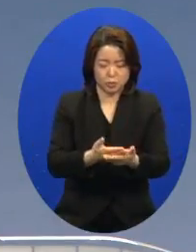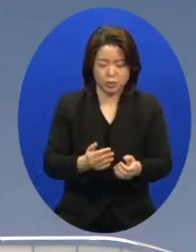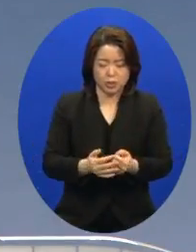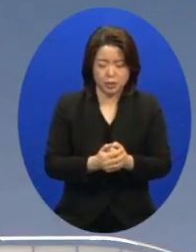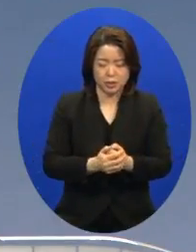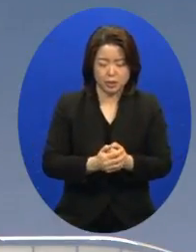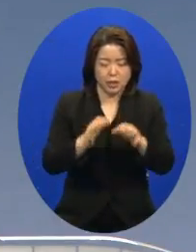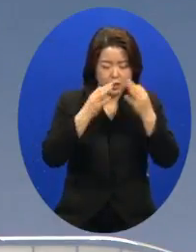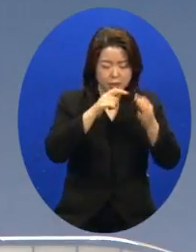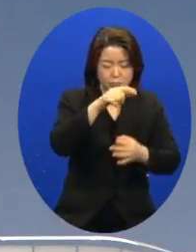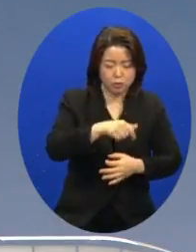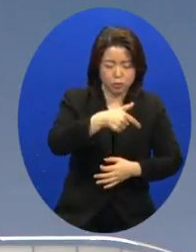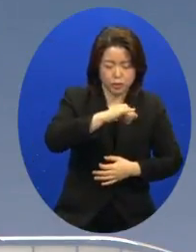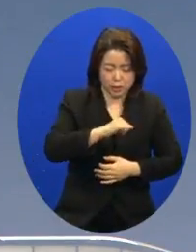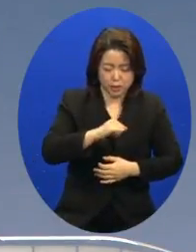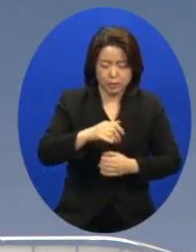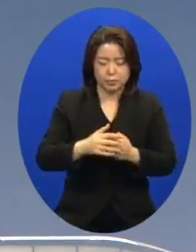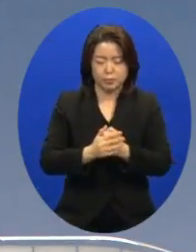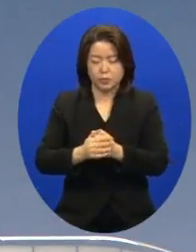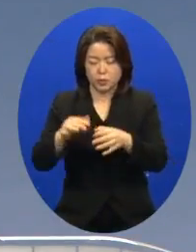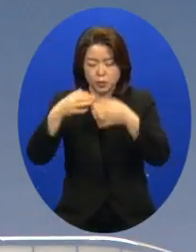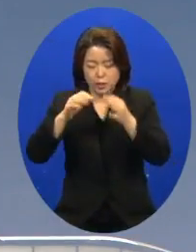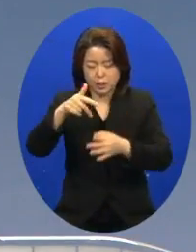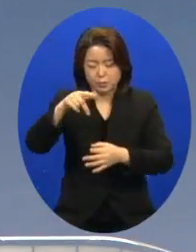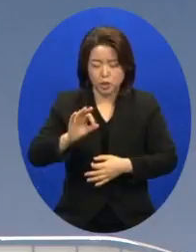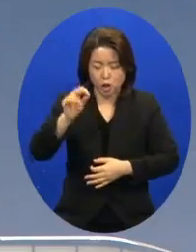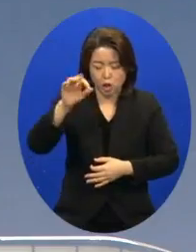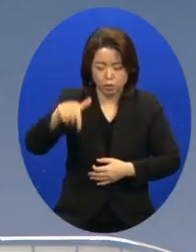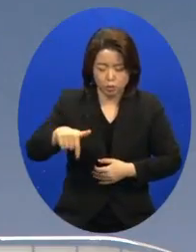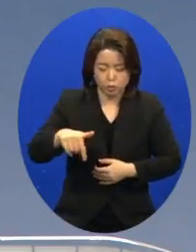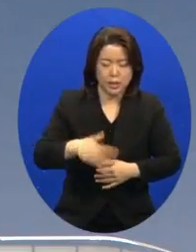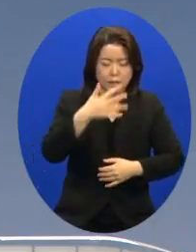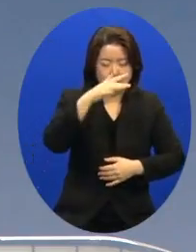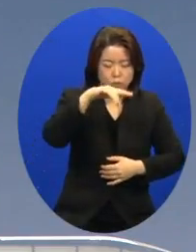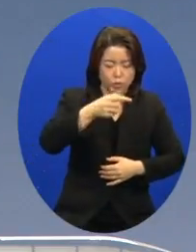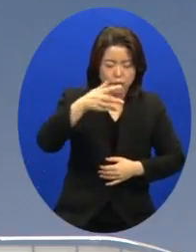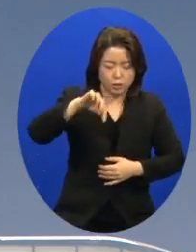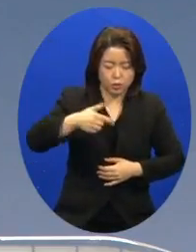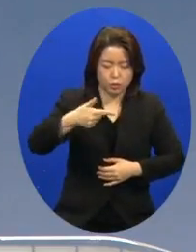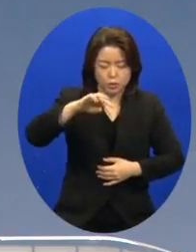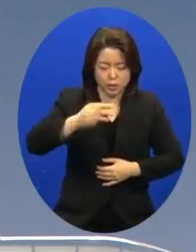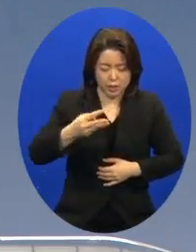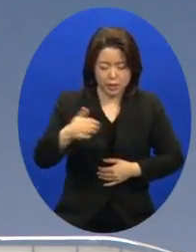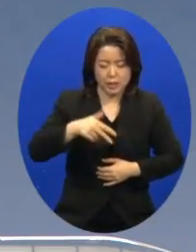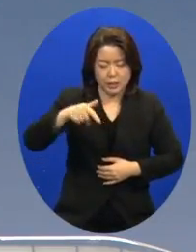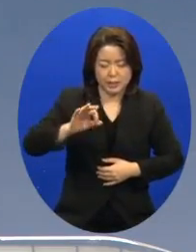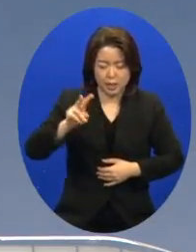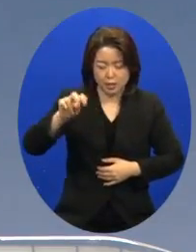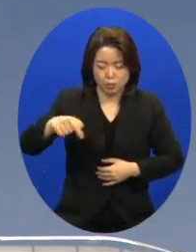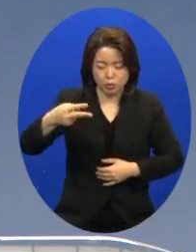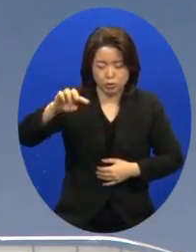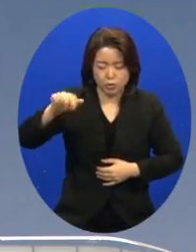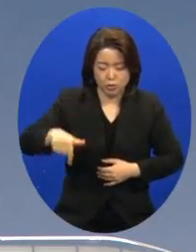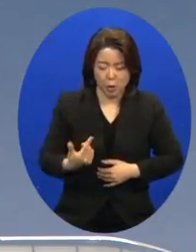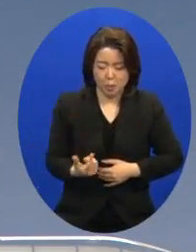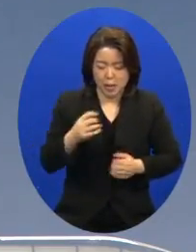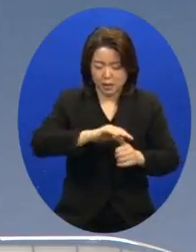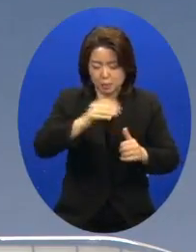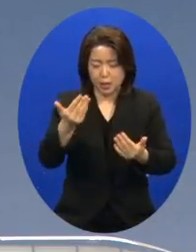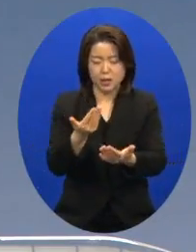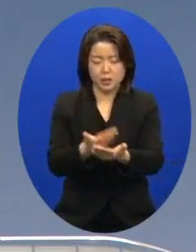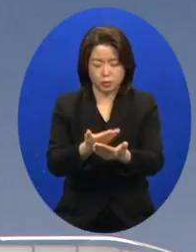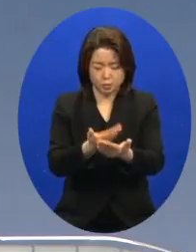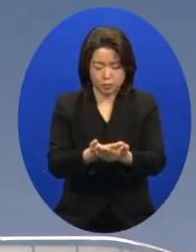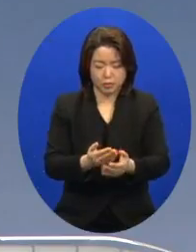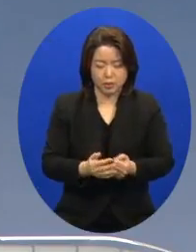영국계 목사 김종욱 목사님 초청 내 선교사님 장문석 직장에 속기 석방 벽에 주옵소서